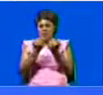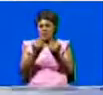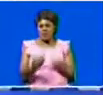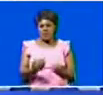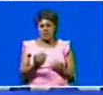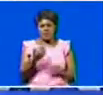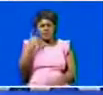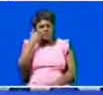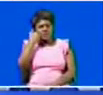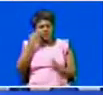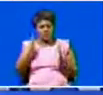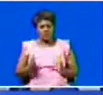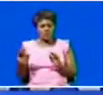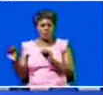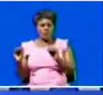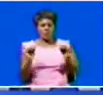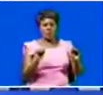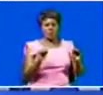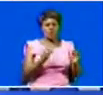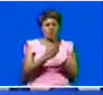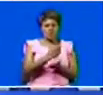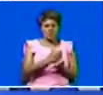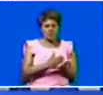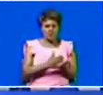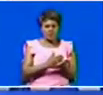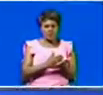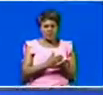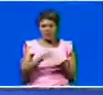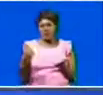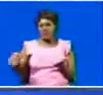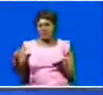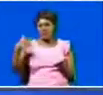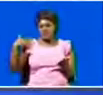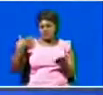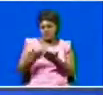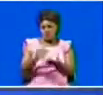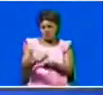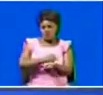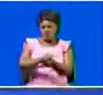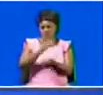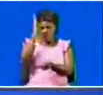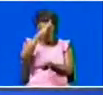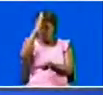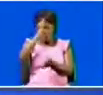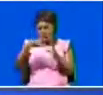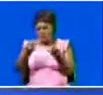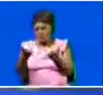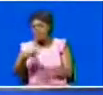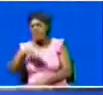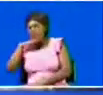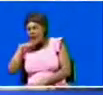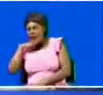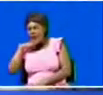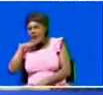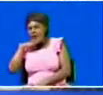of the patients moving to some critical care and attention. Kufikia Ijumaa adhuhuri, idadi ya waliofariki